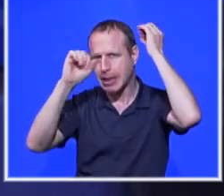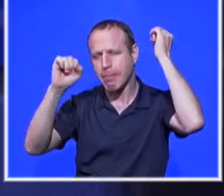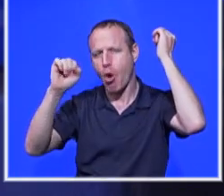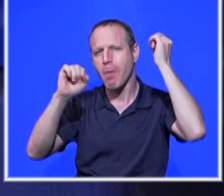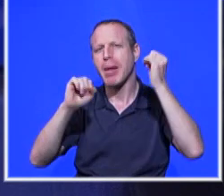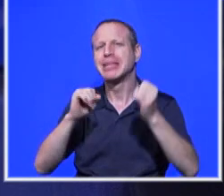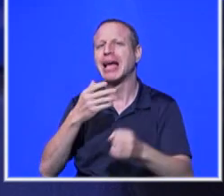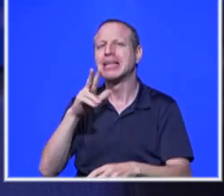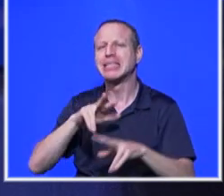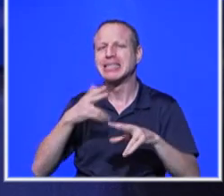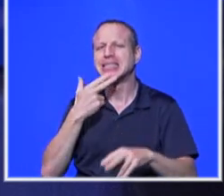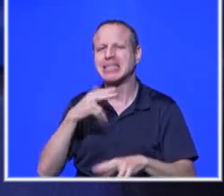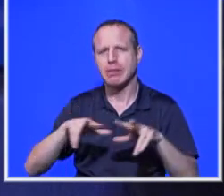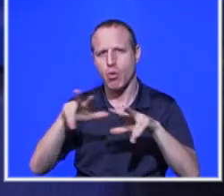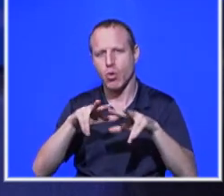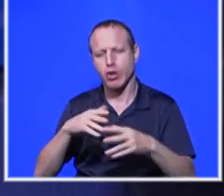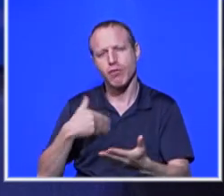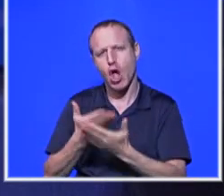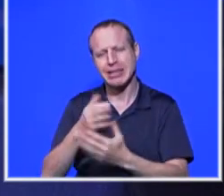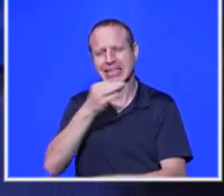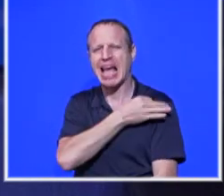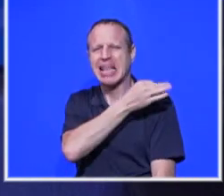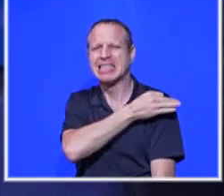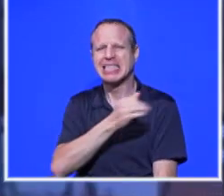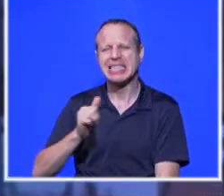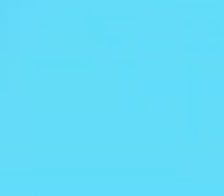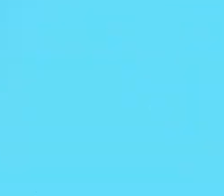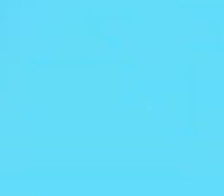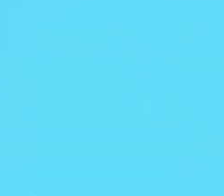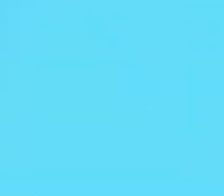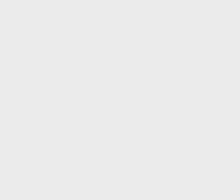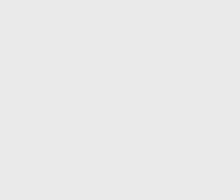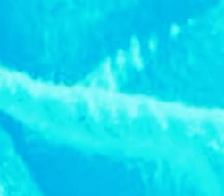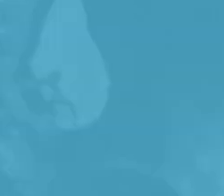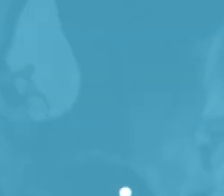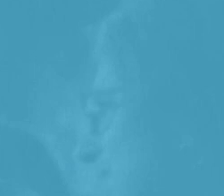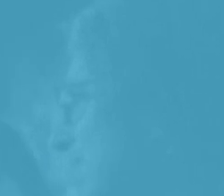ציבורית ובן לקצין צדל, תודה רבה לך. תודה רבה. גם על הפרשנות.